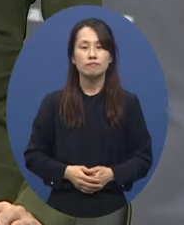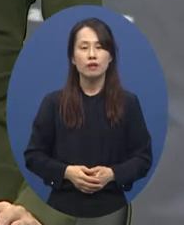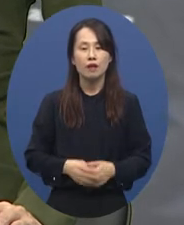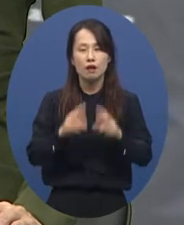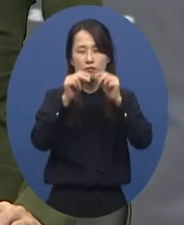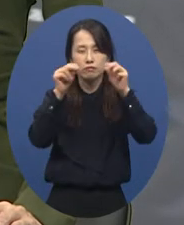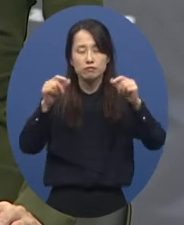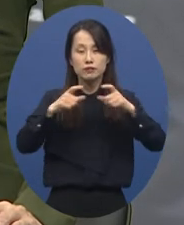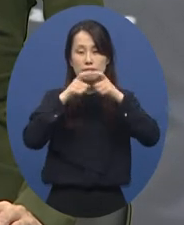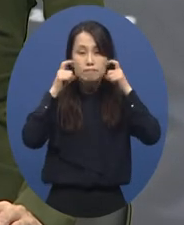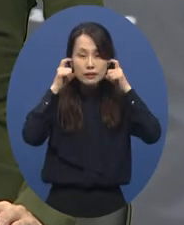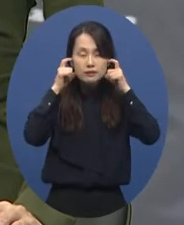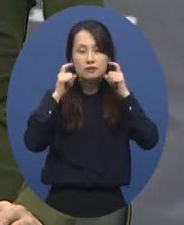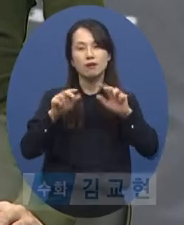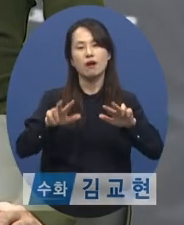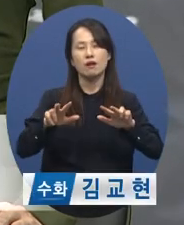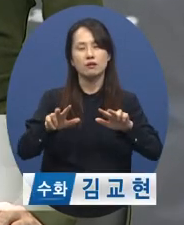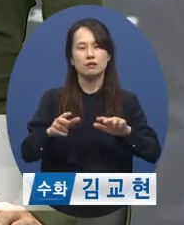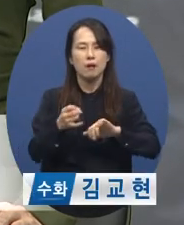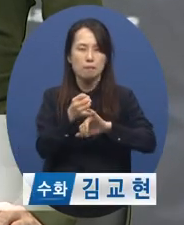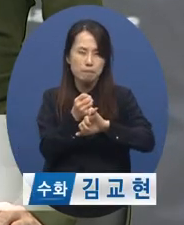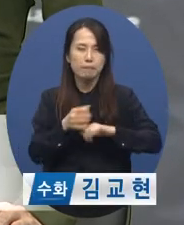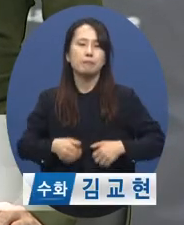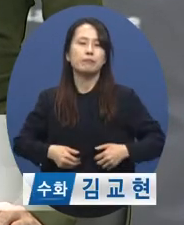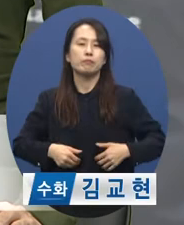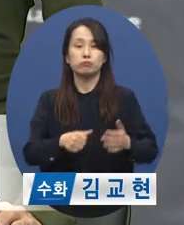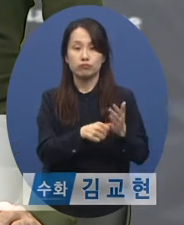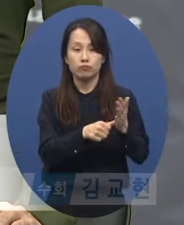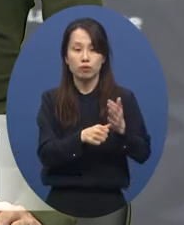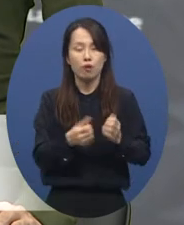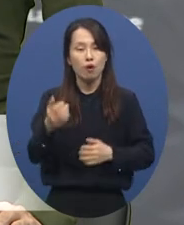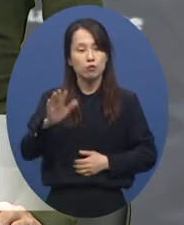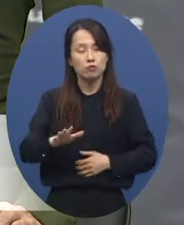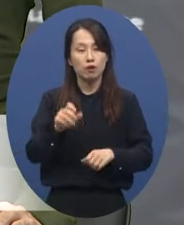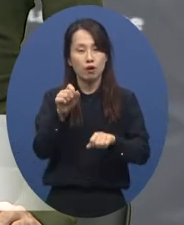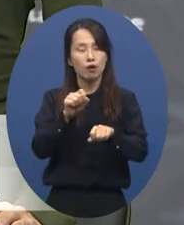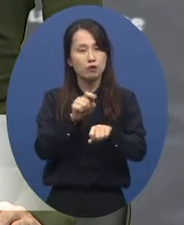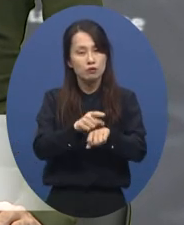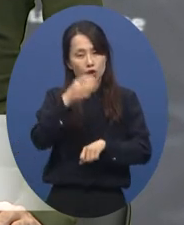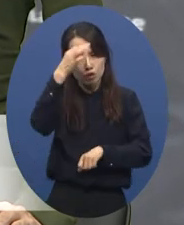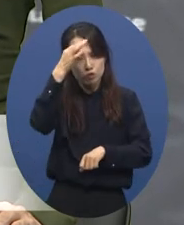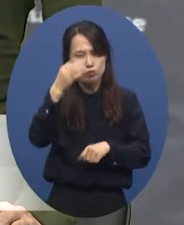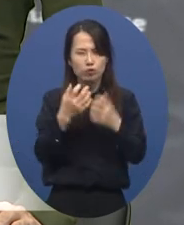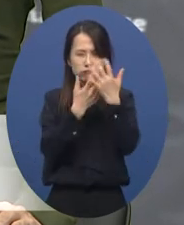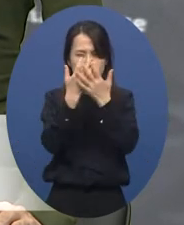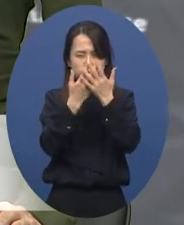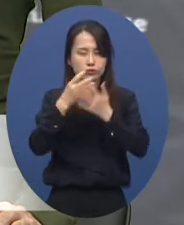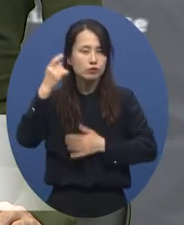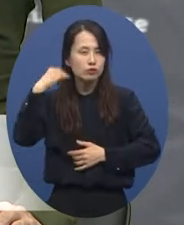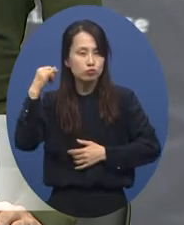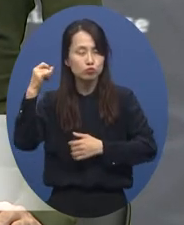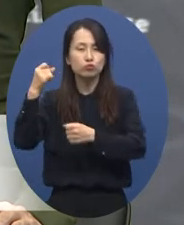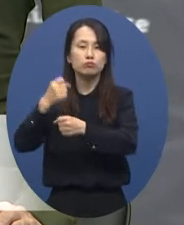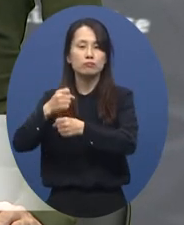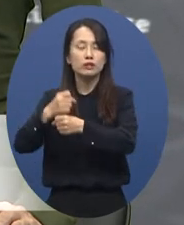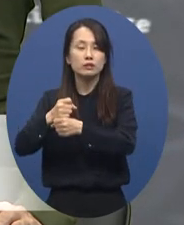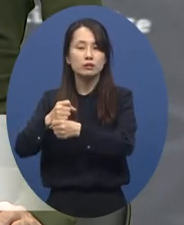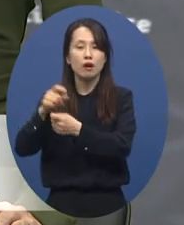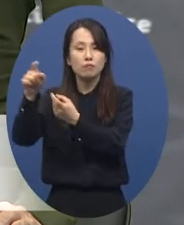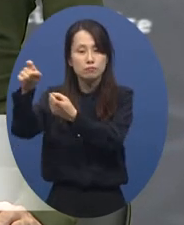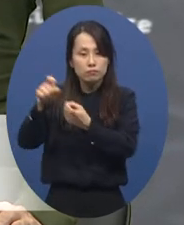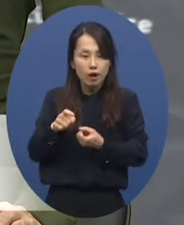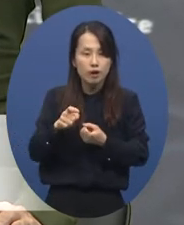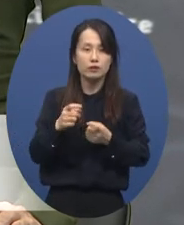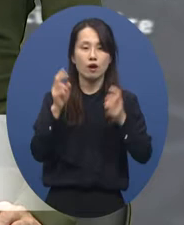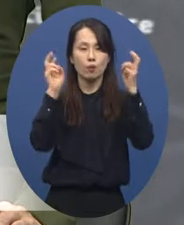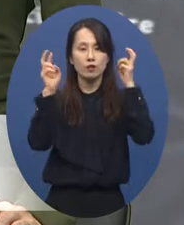미세먼지 마스크는 이제 우리 필수품이 됐죠. 그런데 성능도 불분명한 중국산 마스크를 사들여 판 업체들이 무더기로